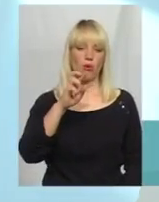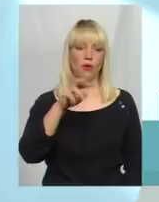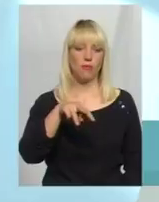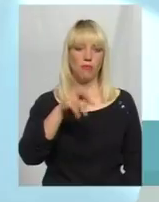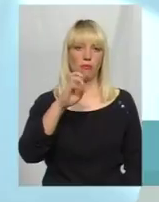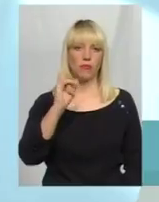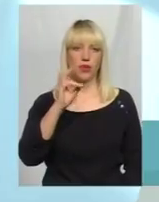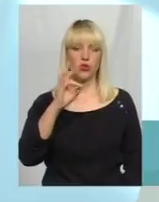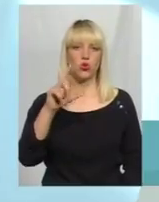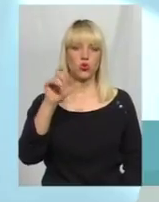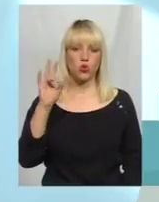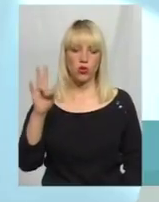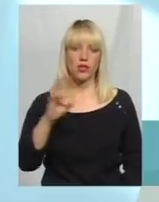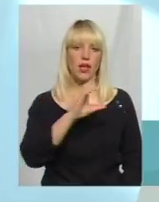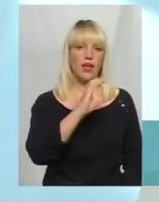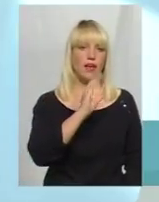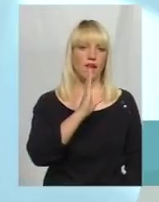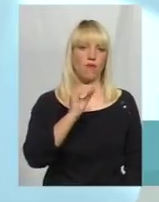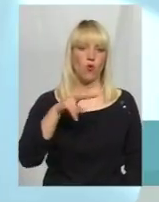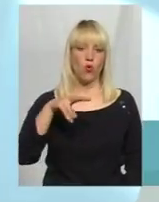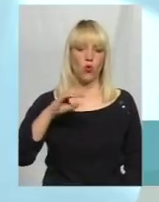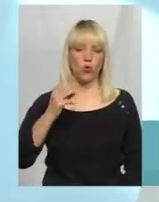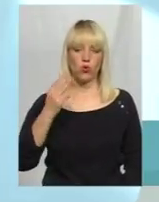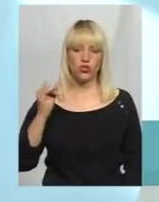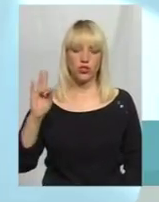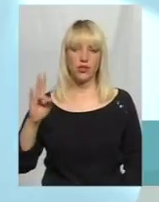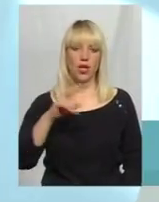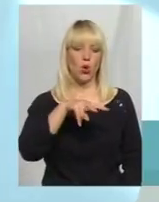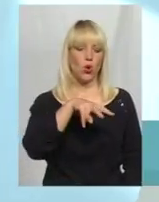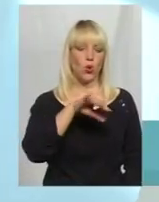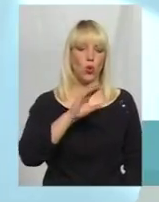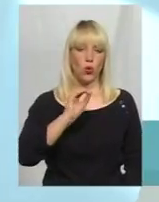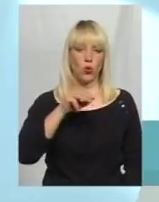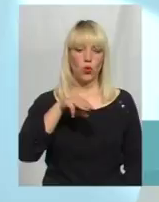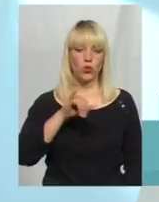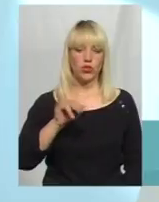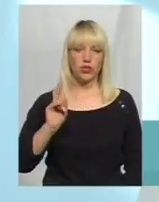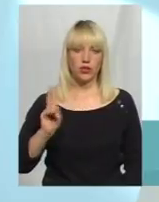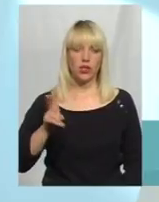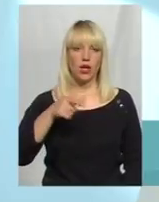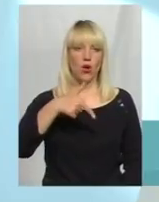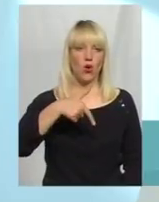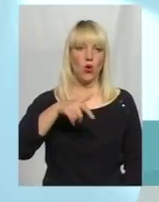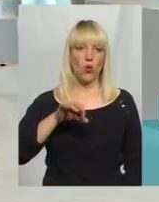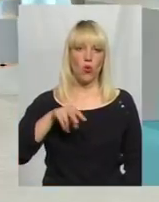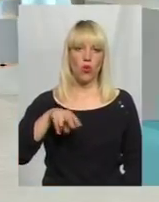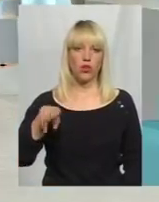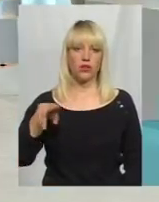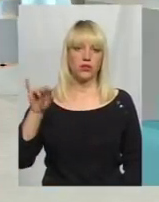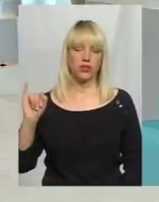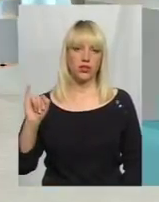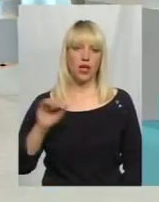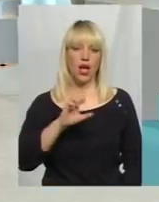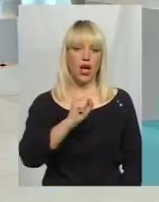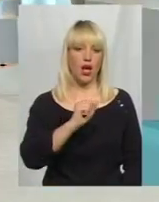Еволюшн, і Лютік, і Голді, дуже багато, і